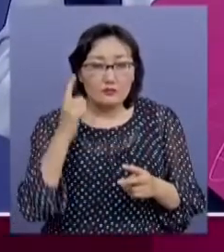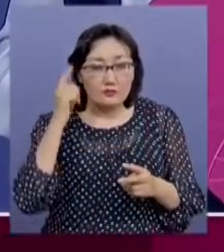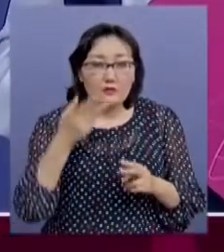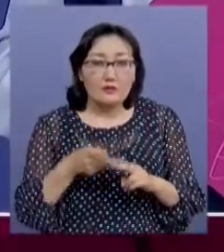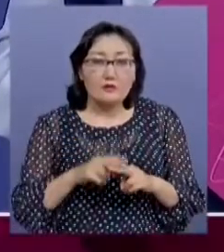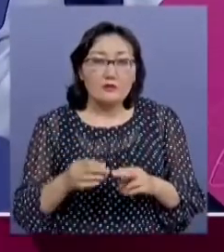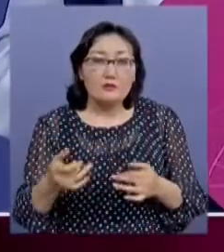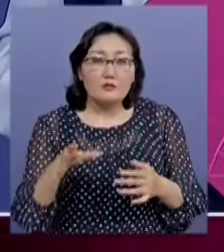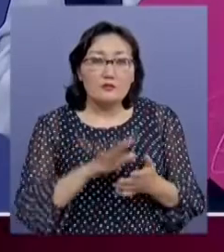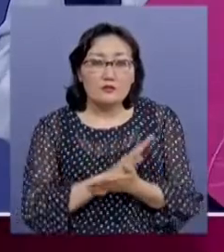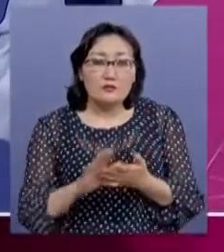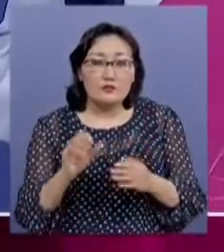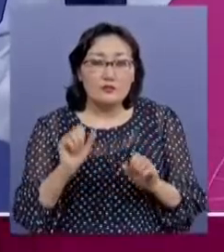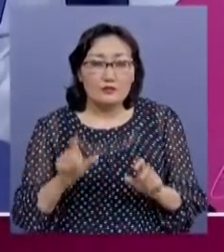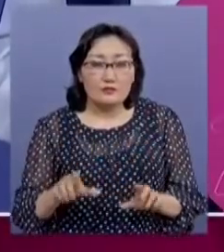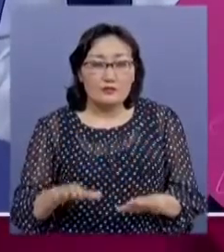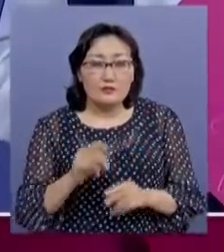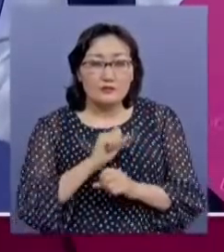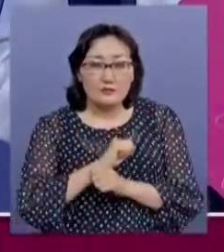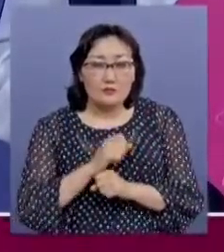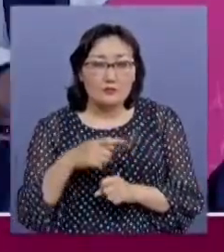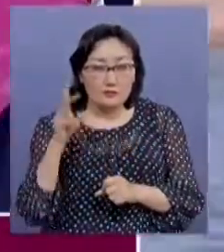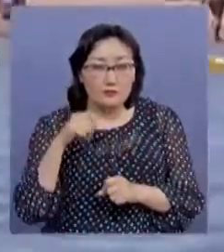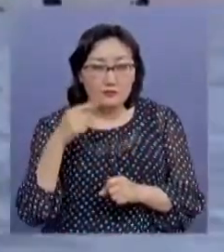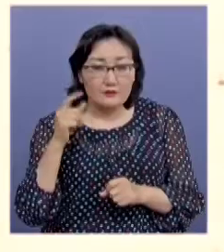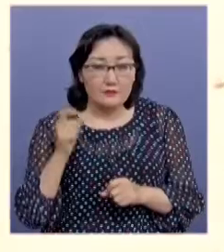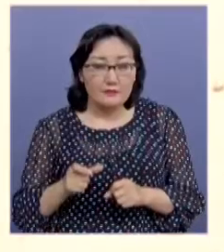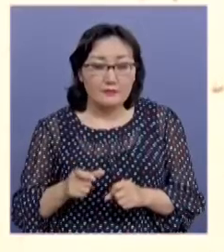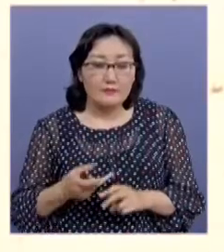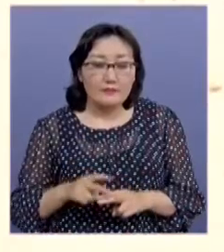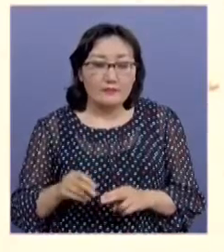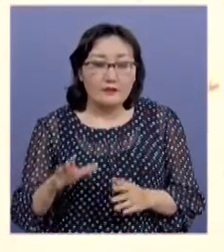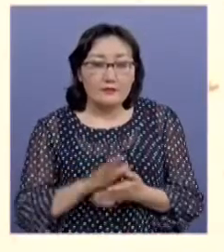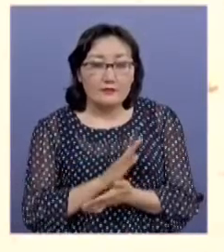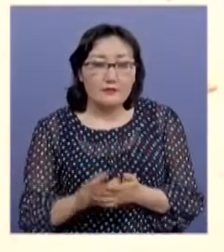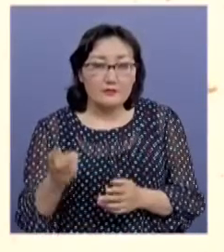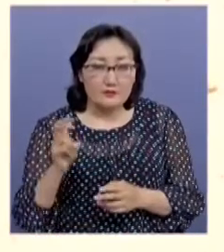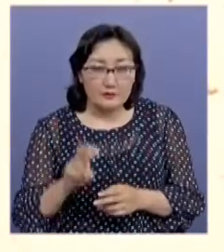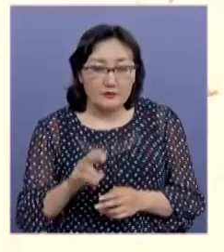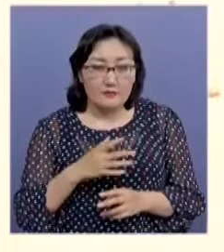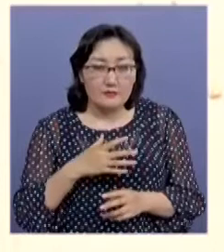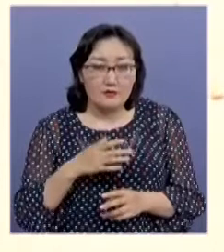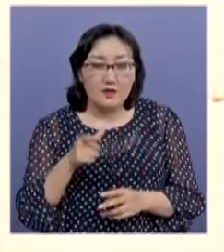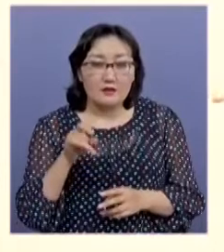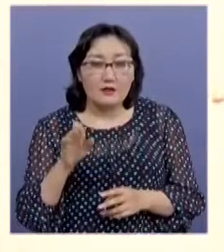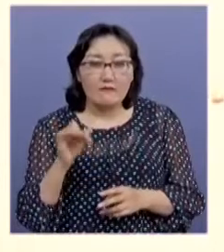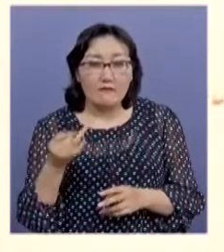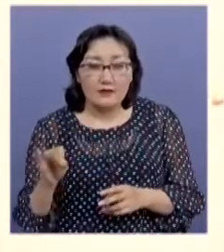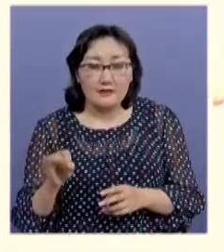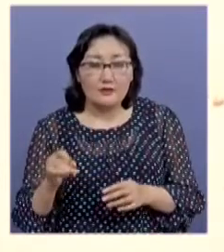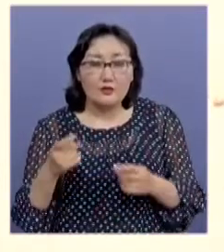тегін жерде тыныққанды жөн көретіндіктерін тілге тиек етуде. Бұл жер тегін болғандықтан келеміз. Гавайи нелерге бару